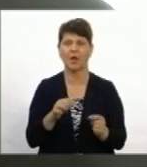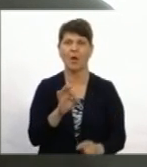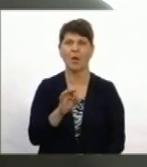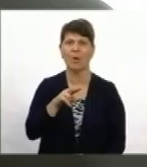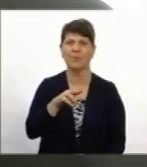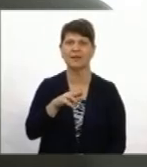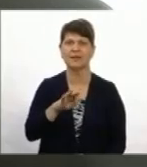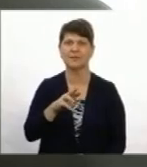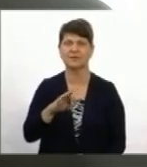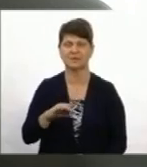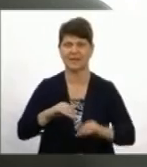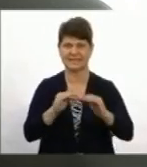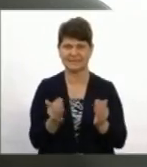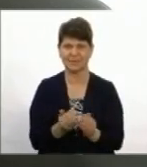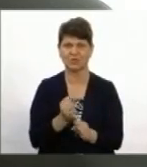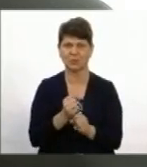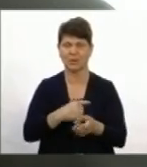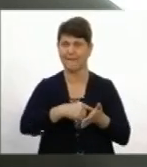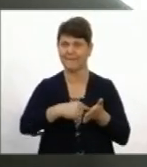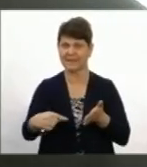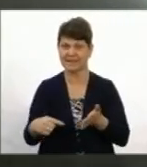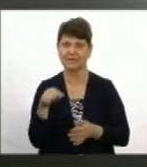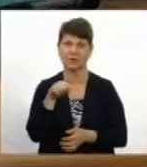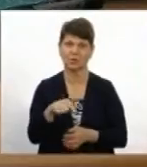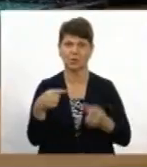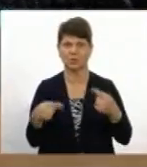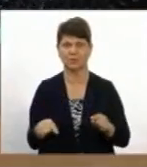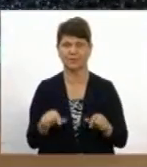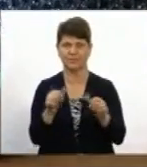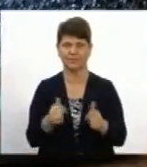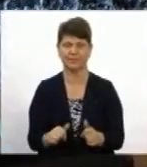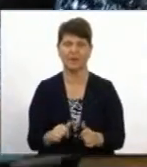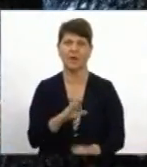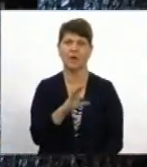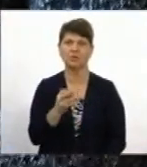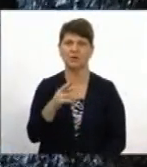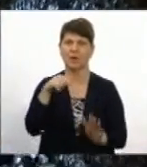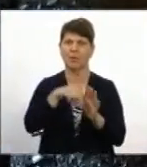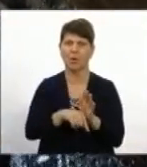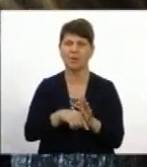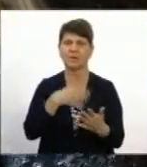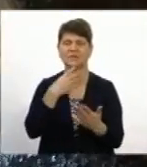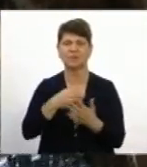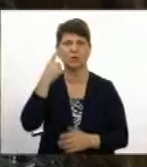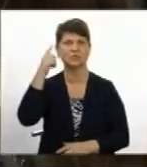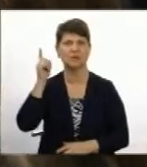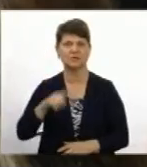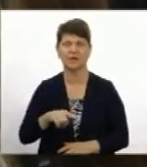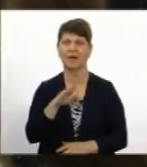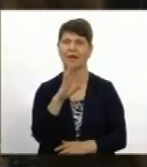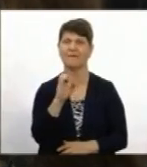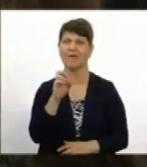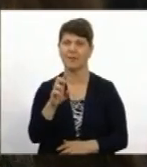щоб зменшити обсяги роботи, підкреслити той чи інший колір. Наразі Софія поглиблює свої знання з веб-дизайну та